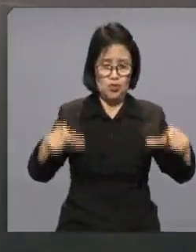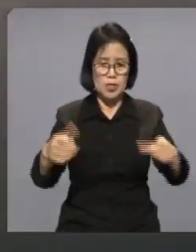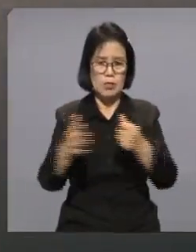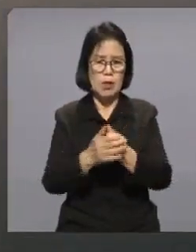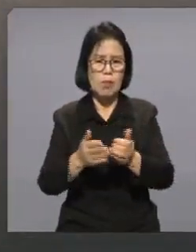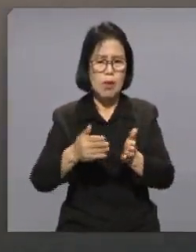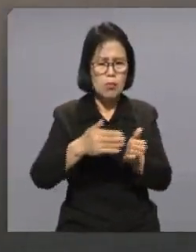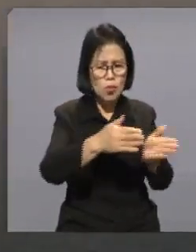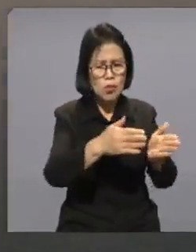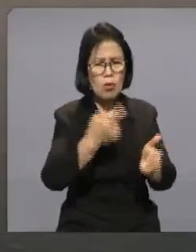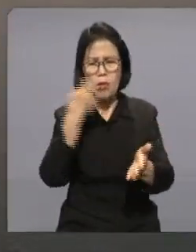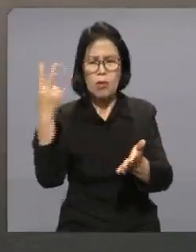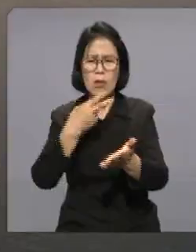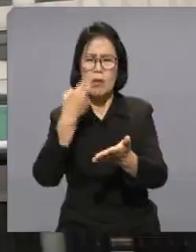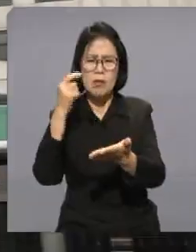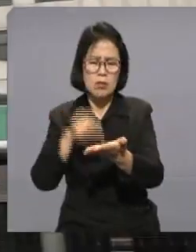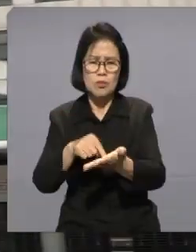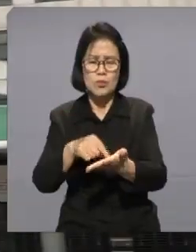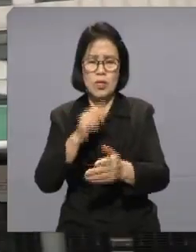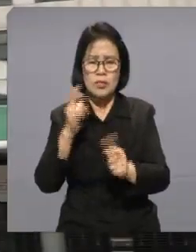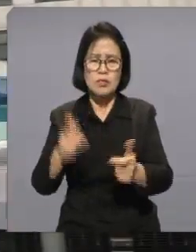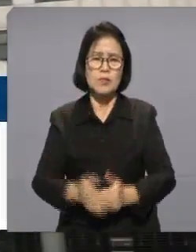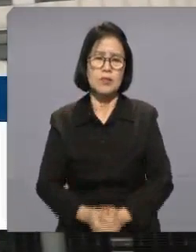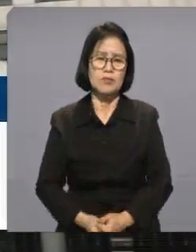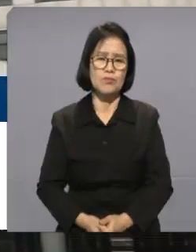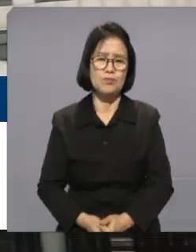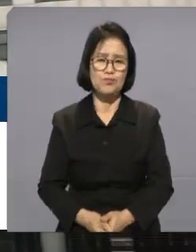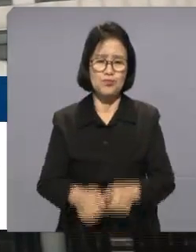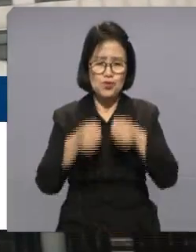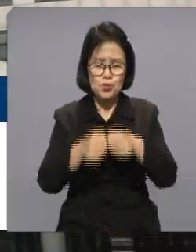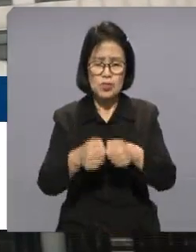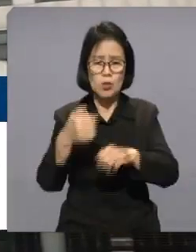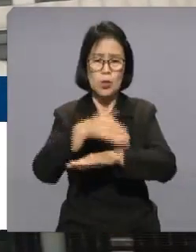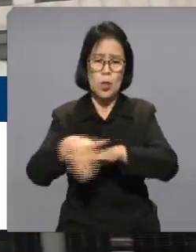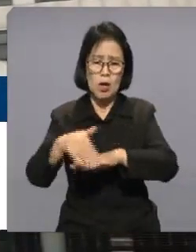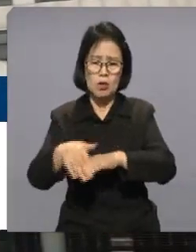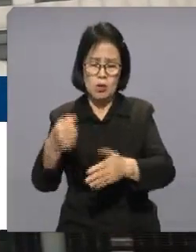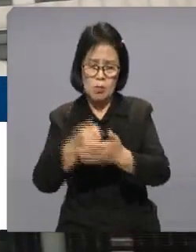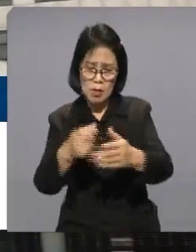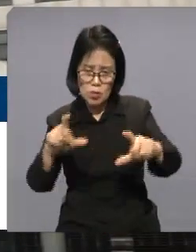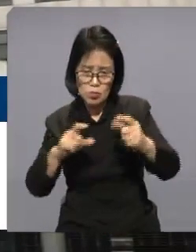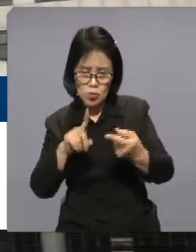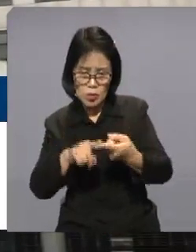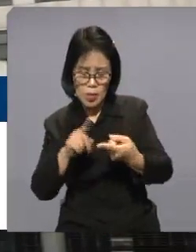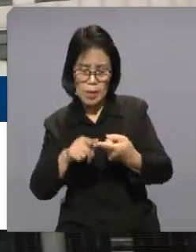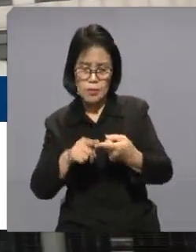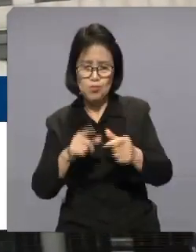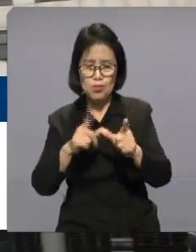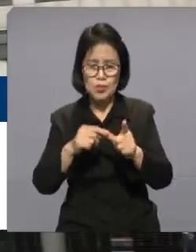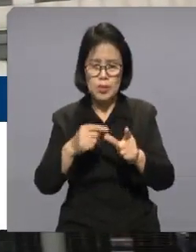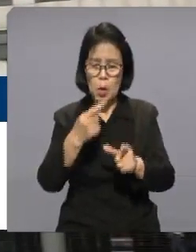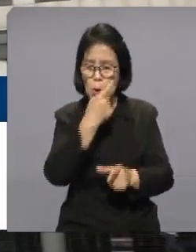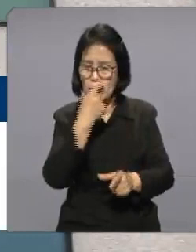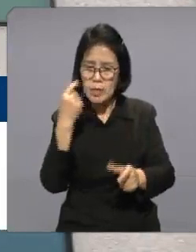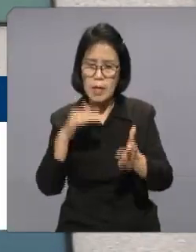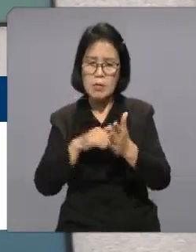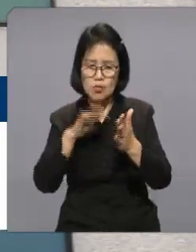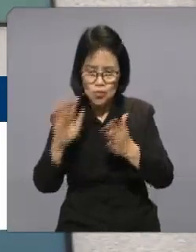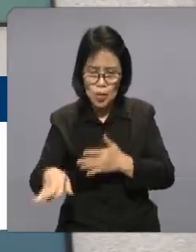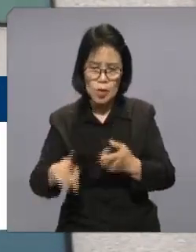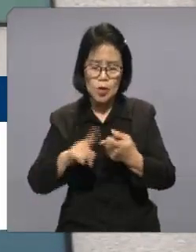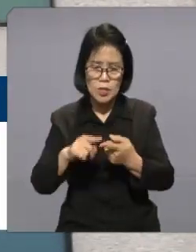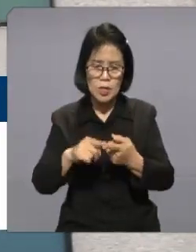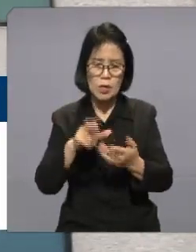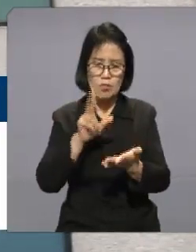노선 재검토도 쉽지 않은 상황. 사실상 이제 구체적인 계획은 판결문에 대한 부분을 저희가 확인을 하고 나서 이제 거기에